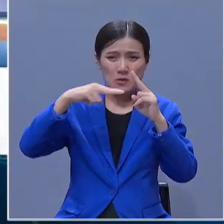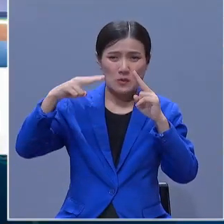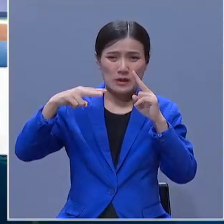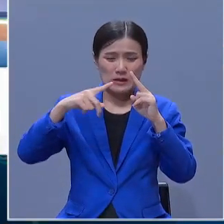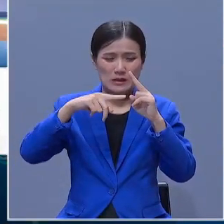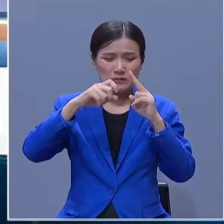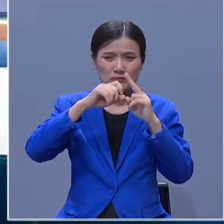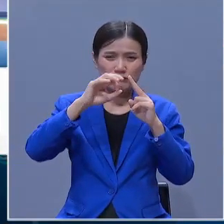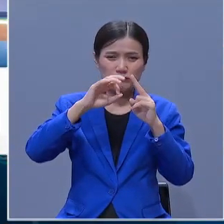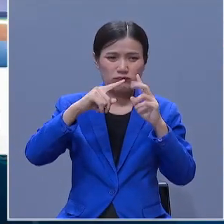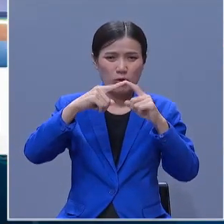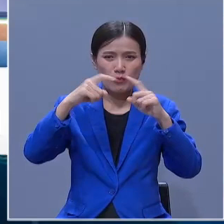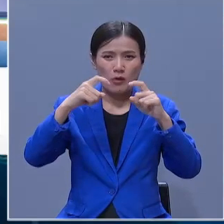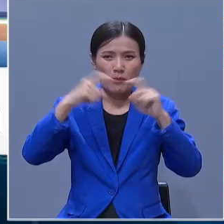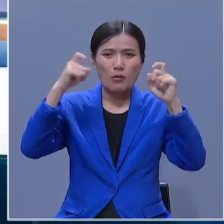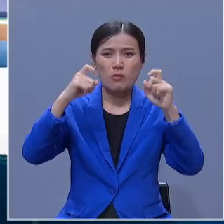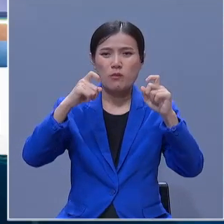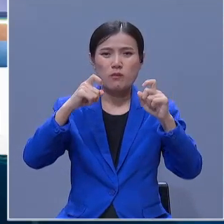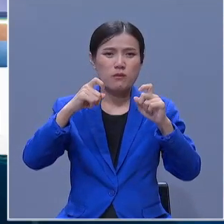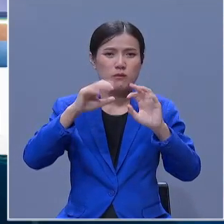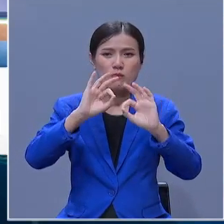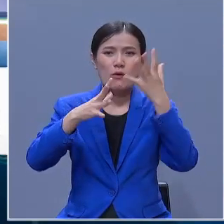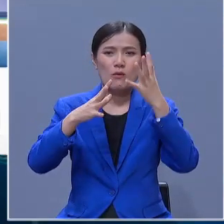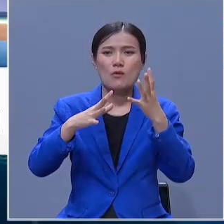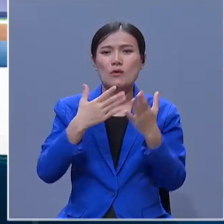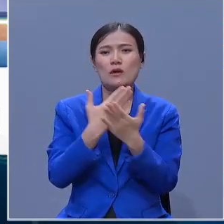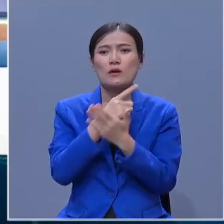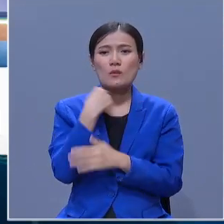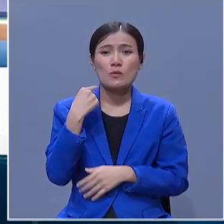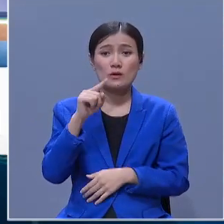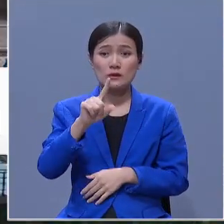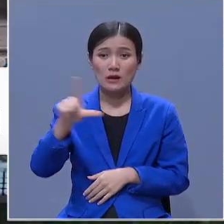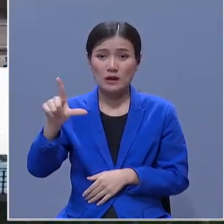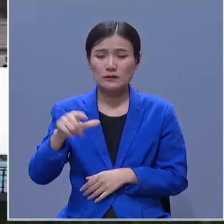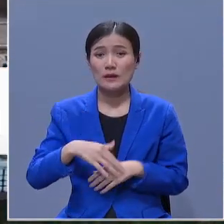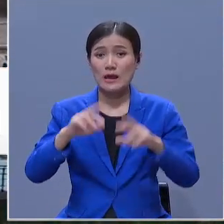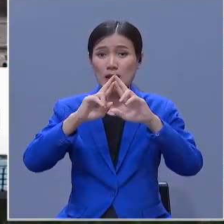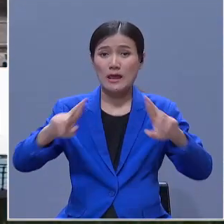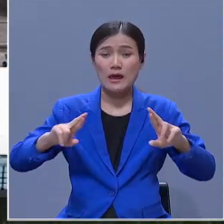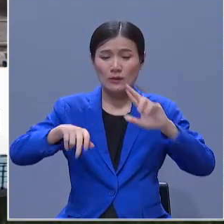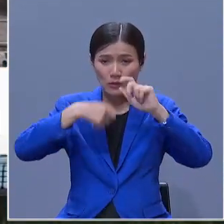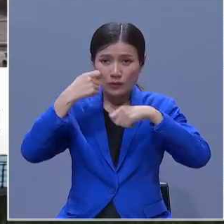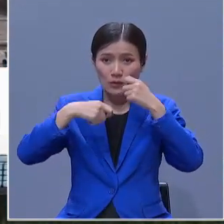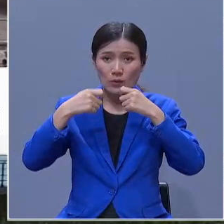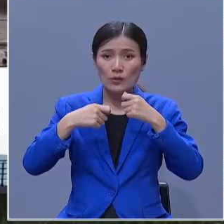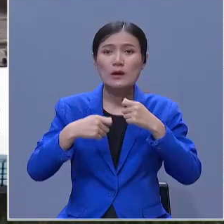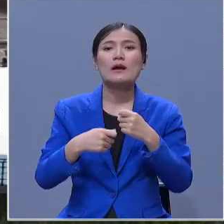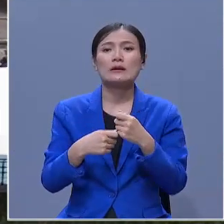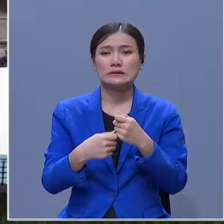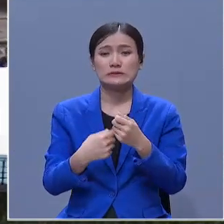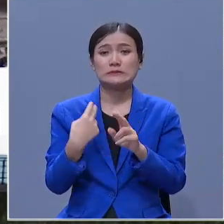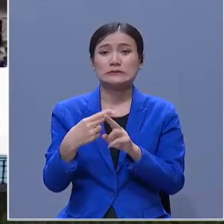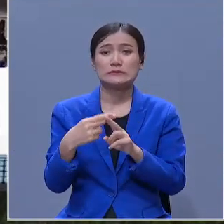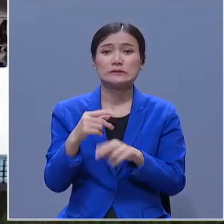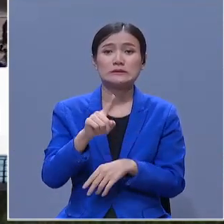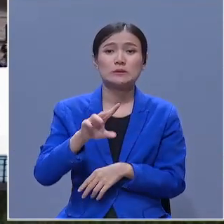านบาทคุณจอท่านผู้ชมลองดูกันหน่อยนะครับภาพเหตุการณ์ที่เกิดขึ้นที่ร้านอาหารชื่อชิล168 Music Bar นะ